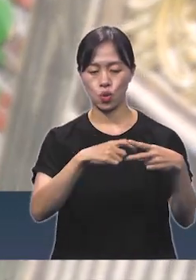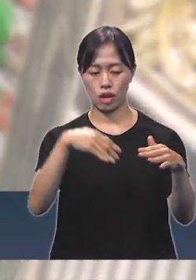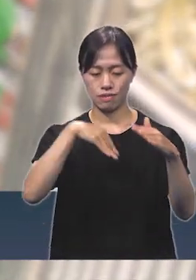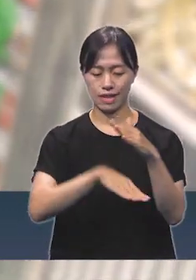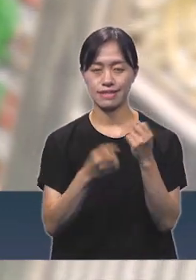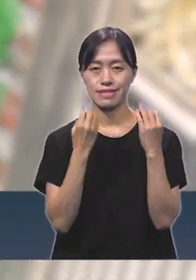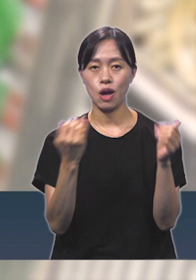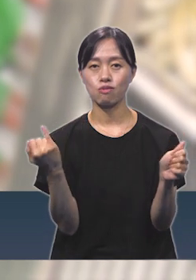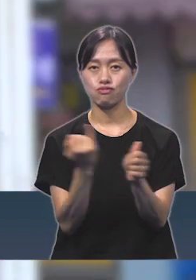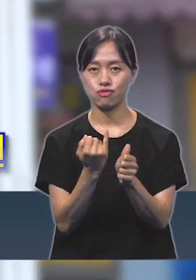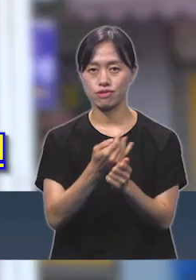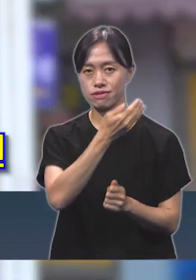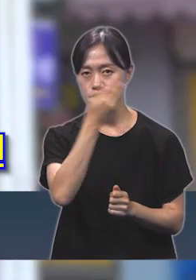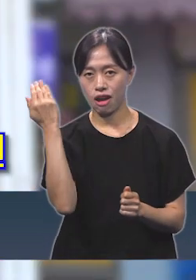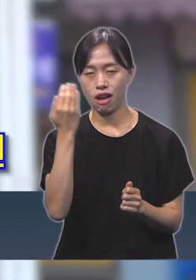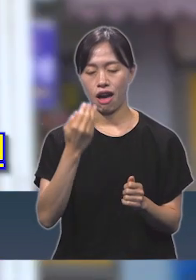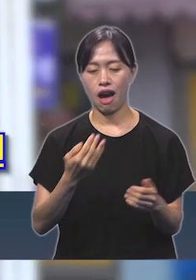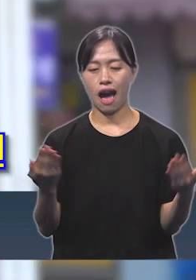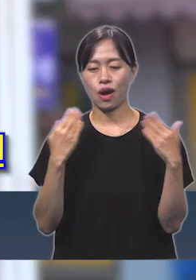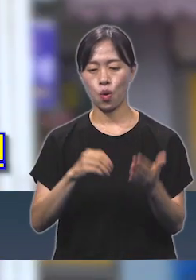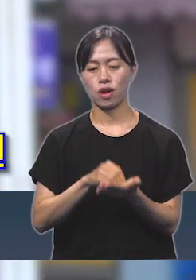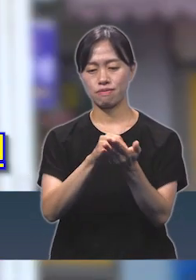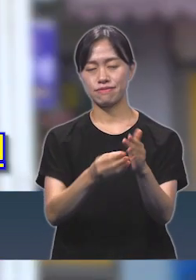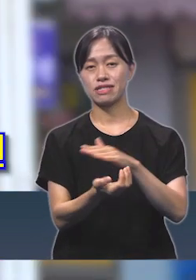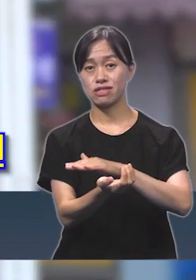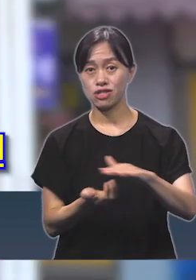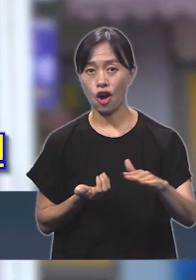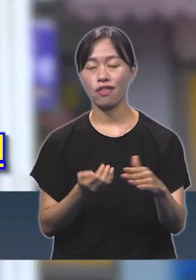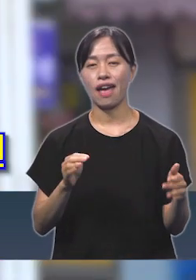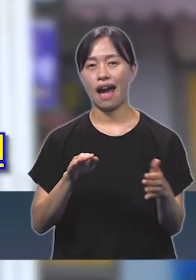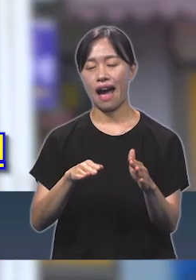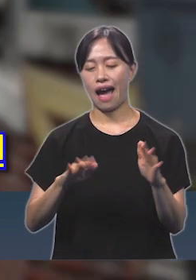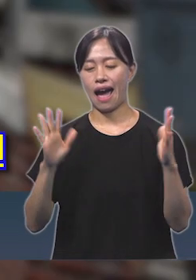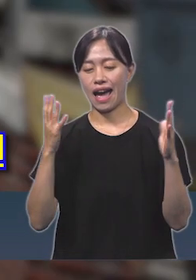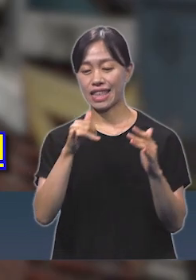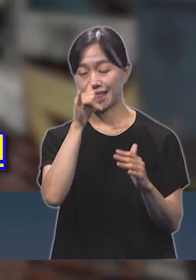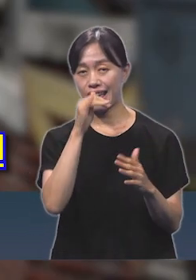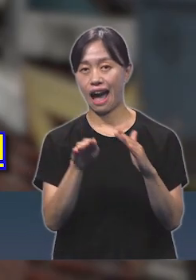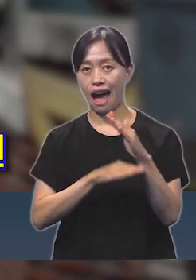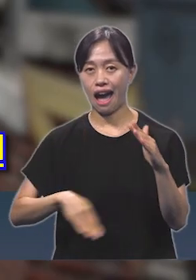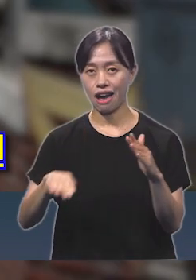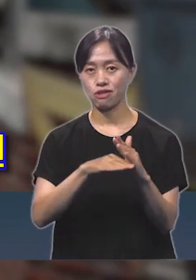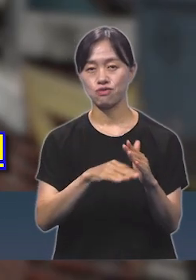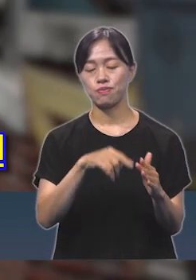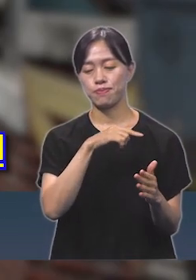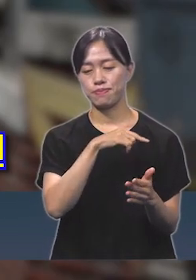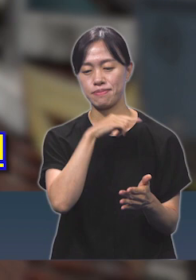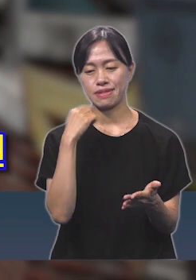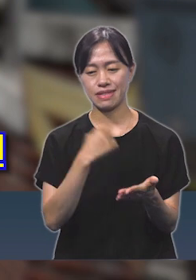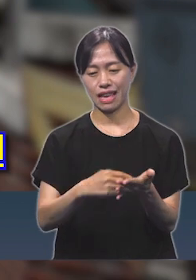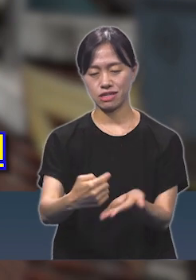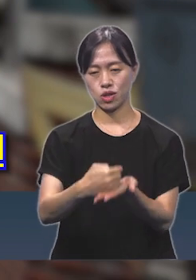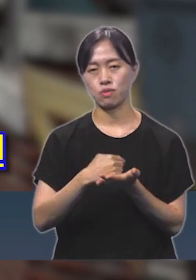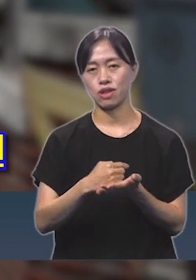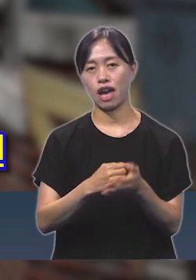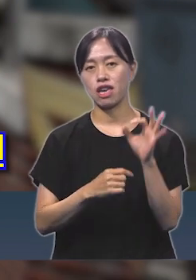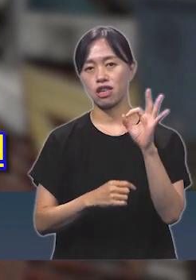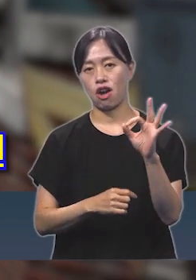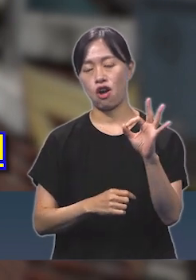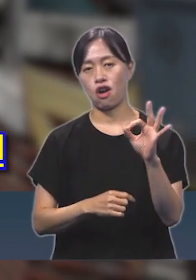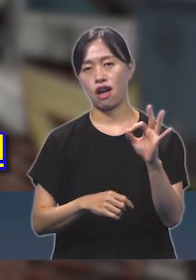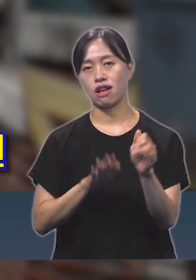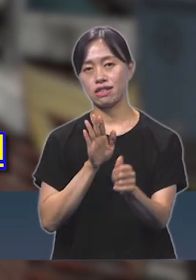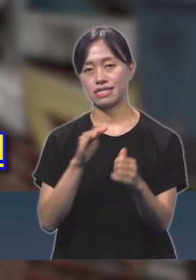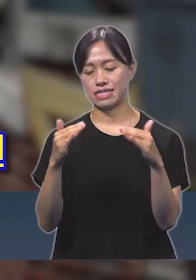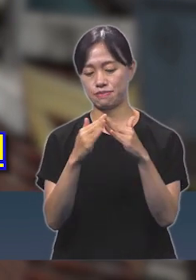신혼부부 청년 미취학아동 거주 가구 2023년 침수 피해 접수가구로 총 10가구를